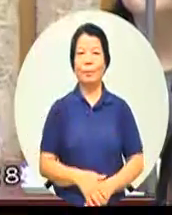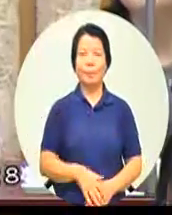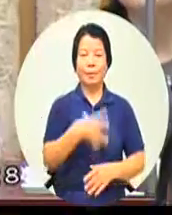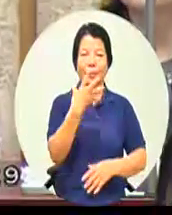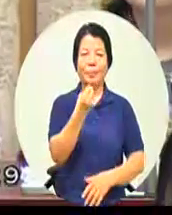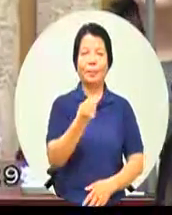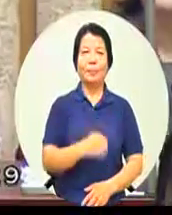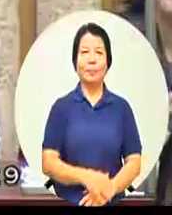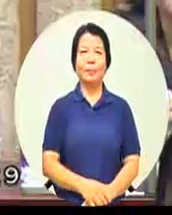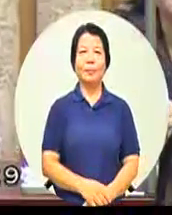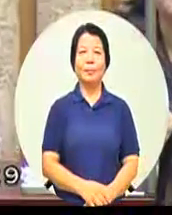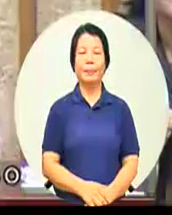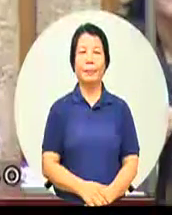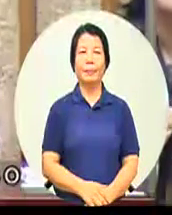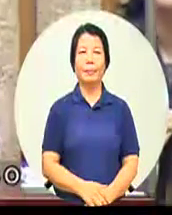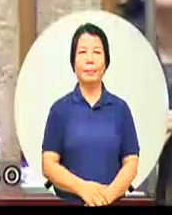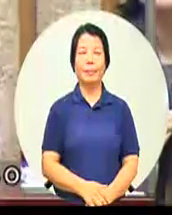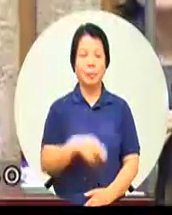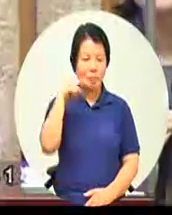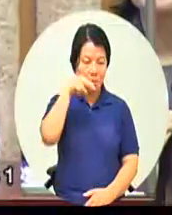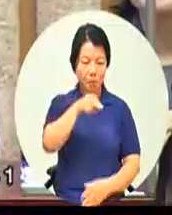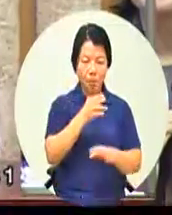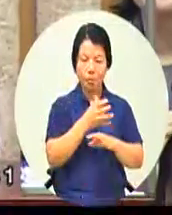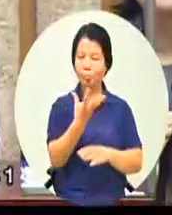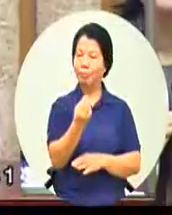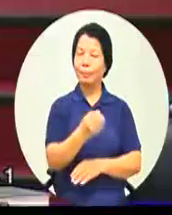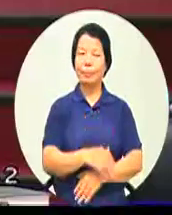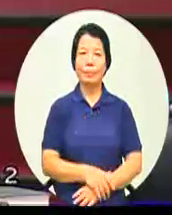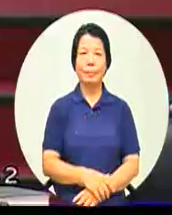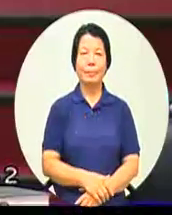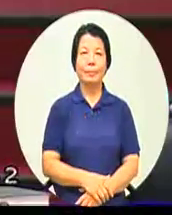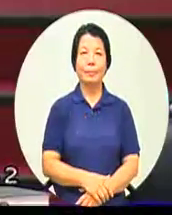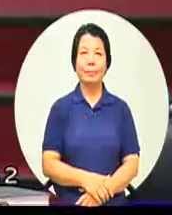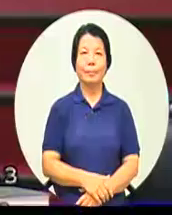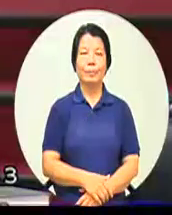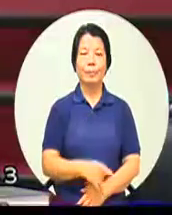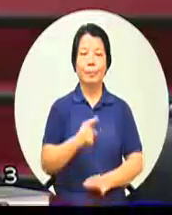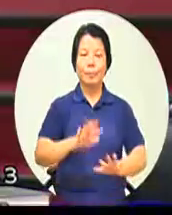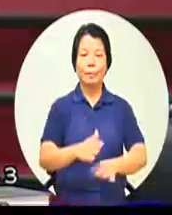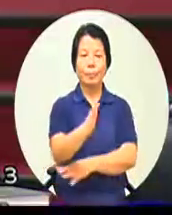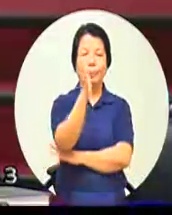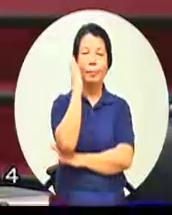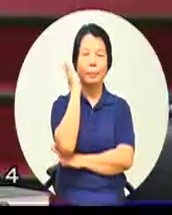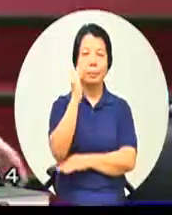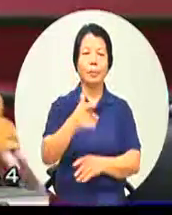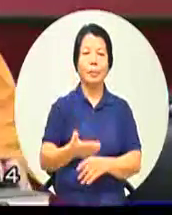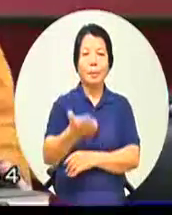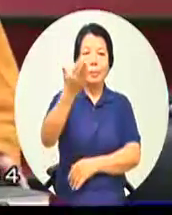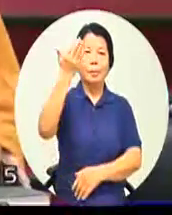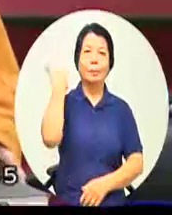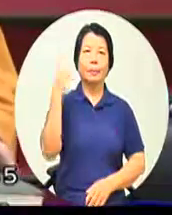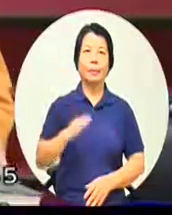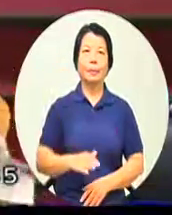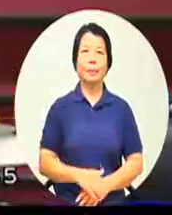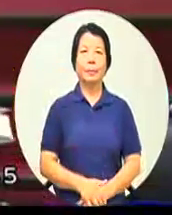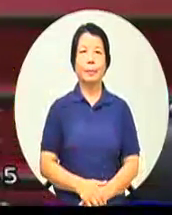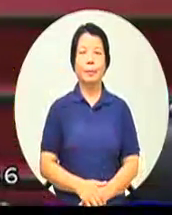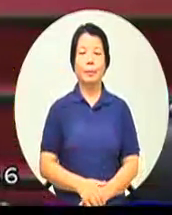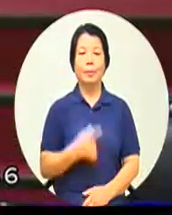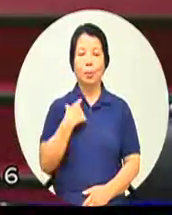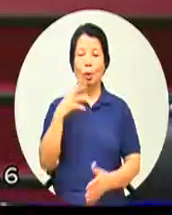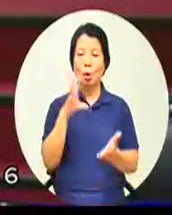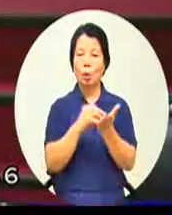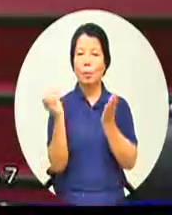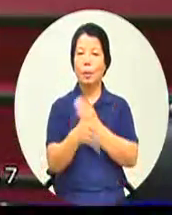过， 无看过， 嘿，歹势，歹势，无看过。 啊，迄、那个咱的省政府当时吼，迄、那个省政府未废